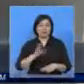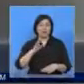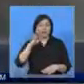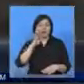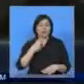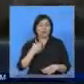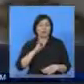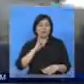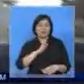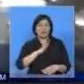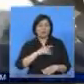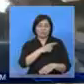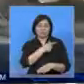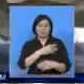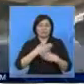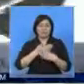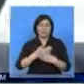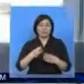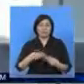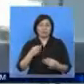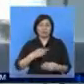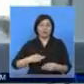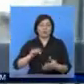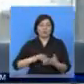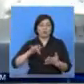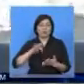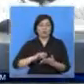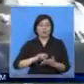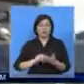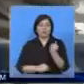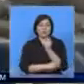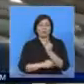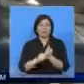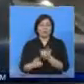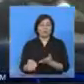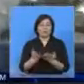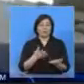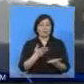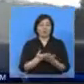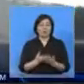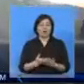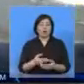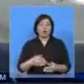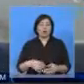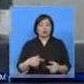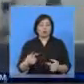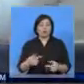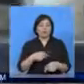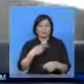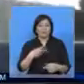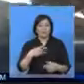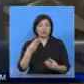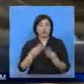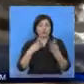әйелге медициналық көмек көрсету үшін облыс орталығынан білікті мамандар барады. Олардың да дене мүшелері күйіп